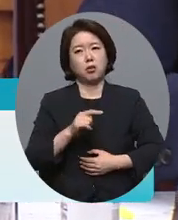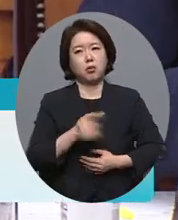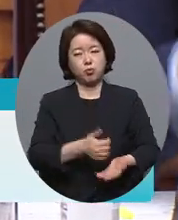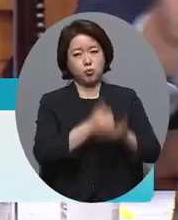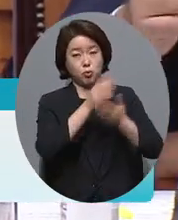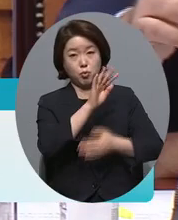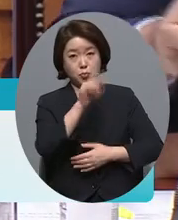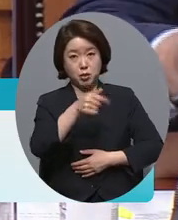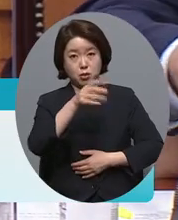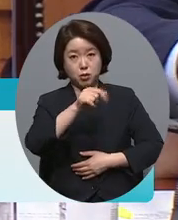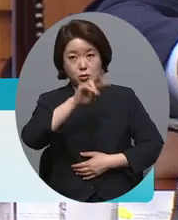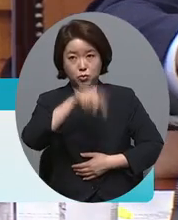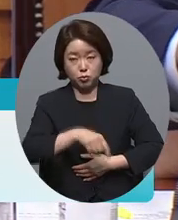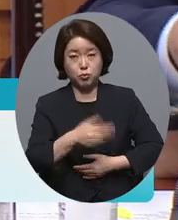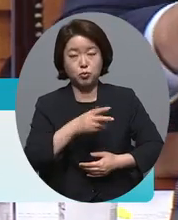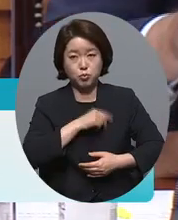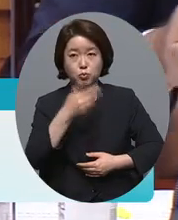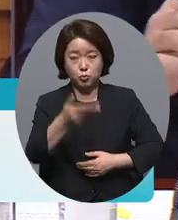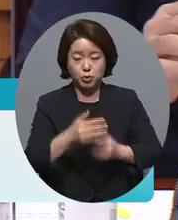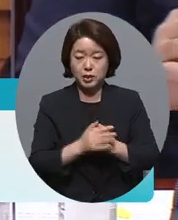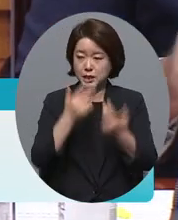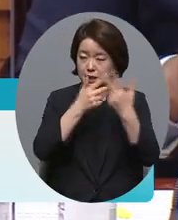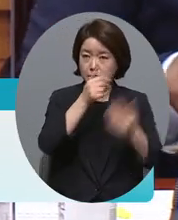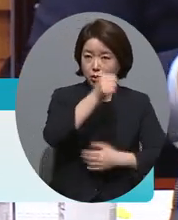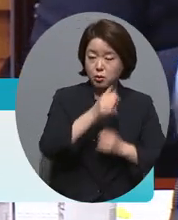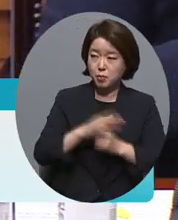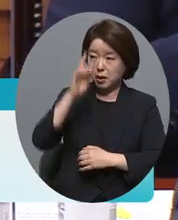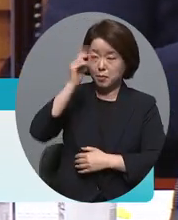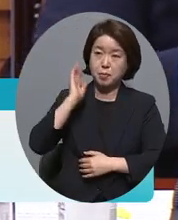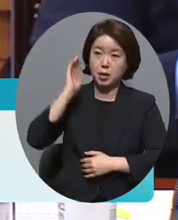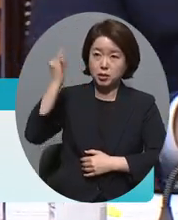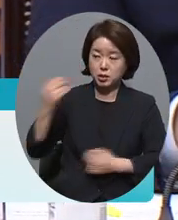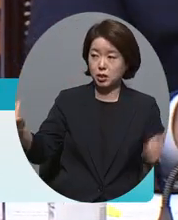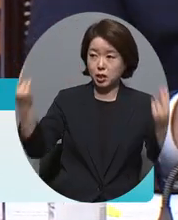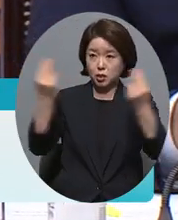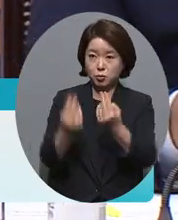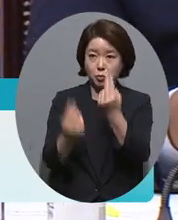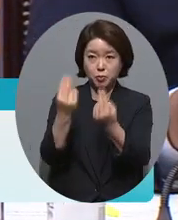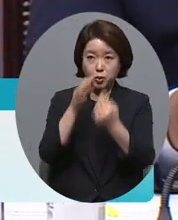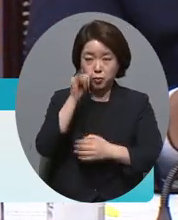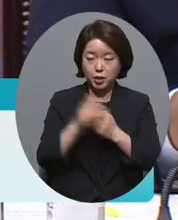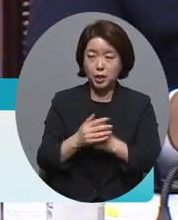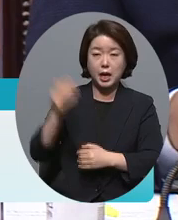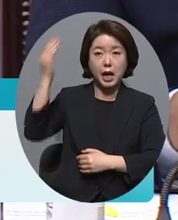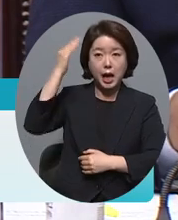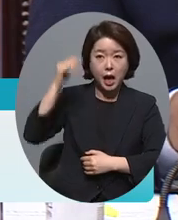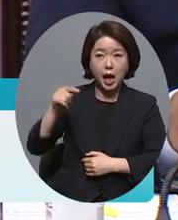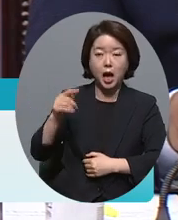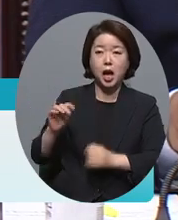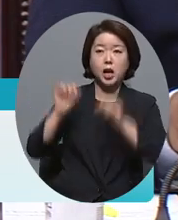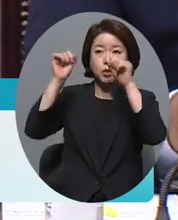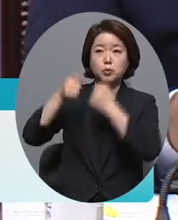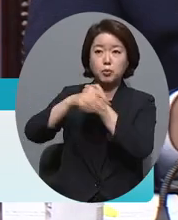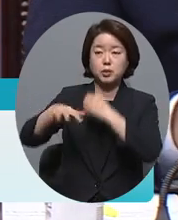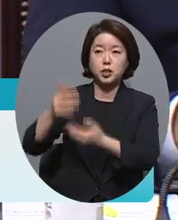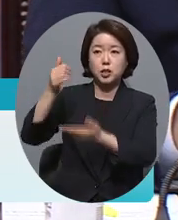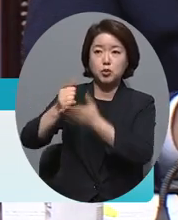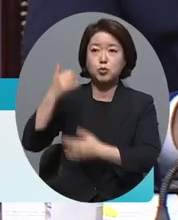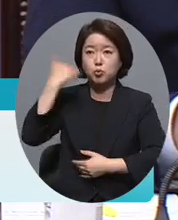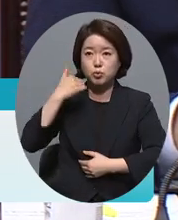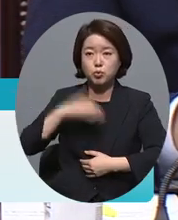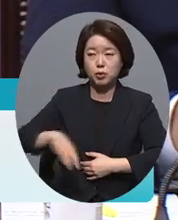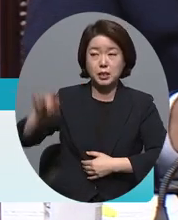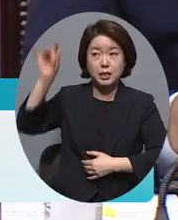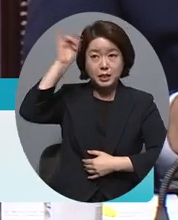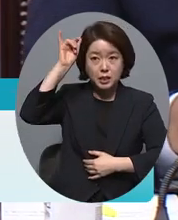의원님께서 이재명 대표와 박근혜 전 대표를 비교를 하셨어요 케이스포츠재단의 주인이 누구였습니까 최순실